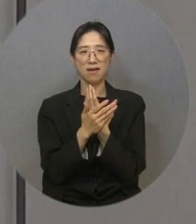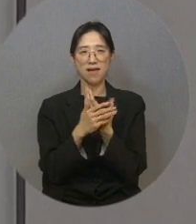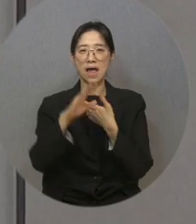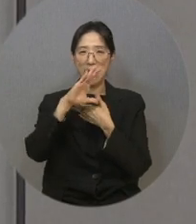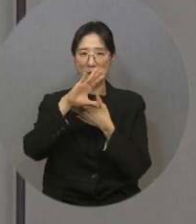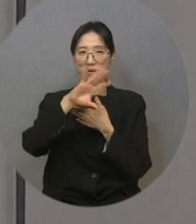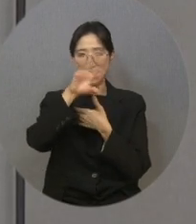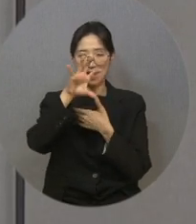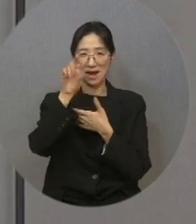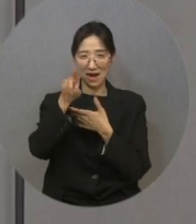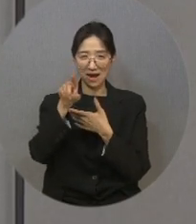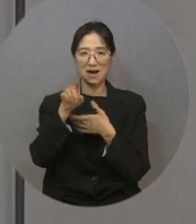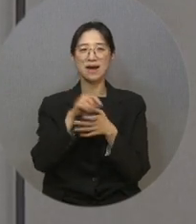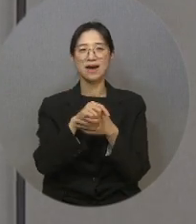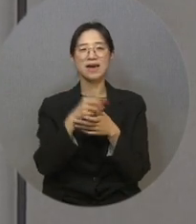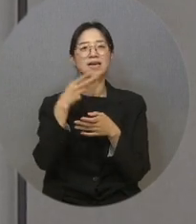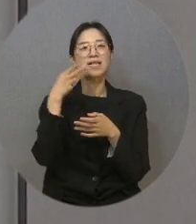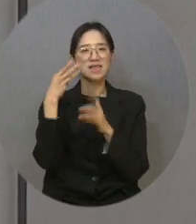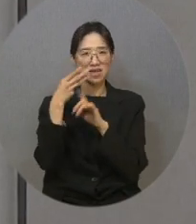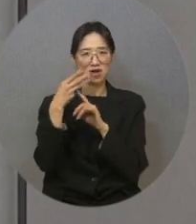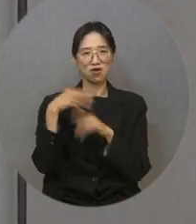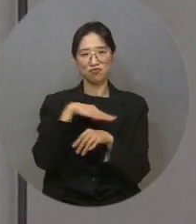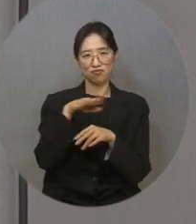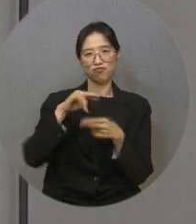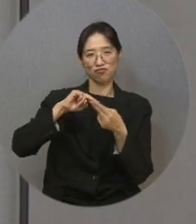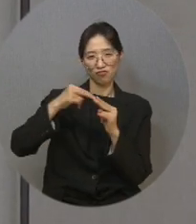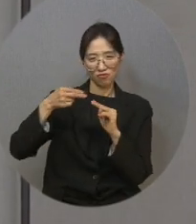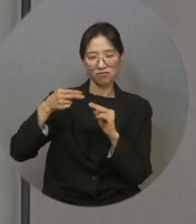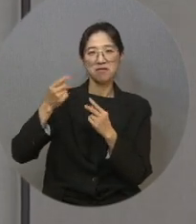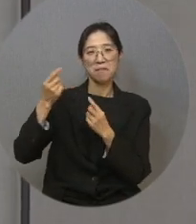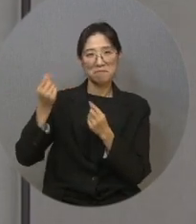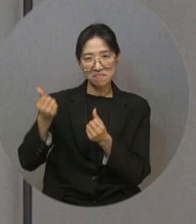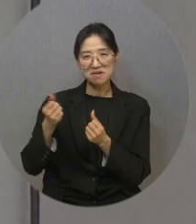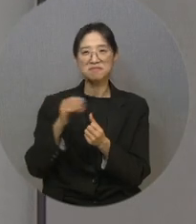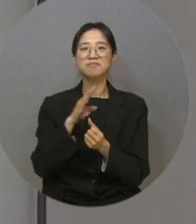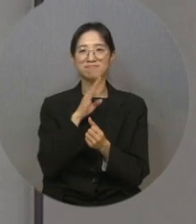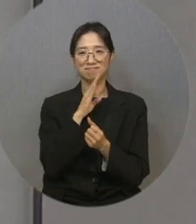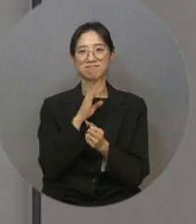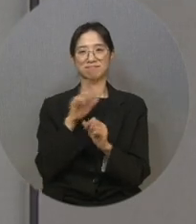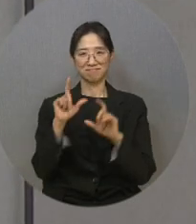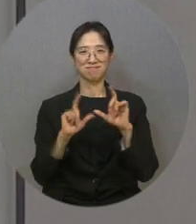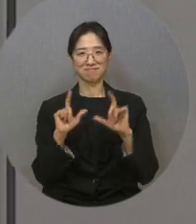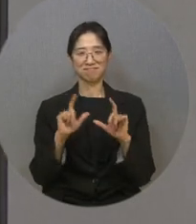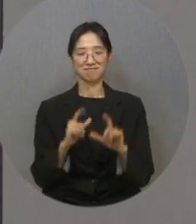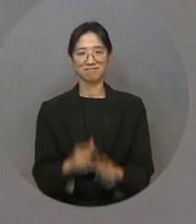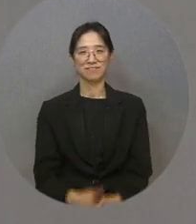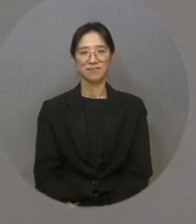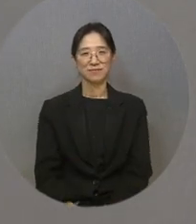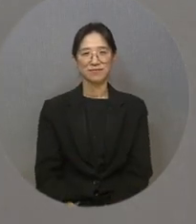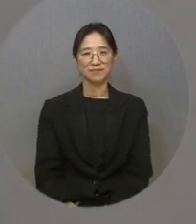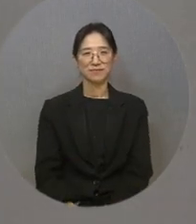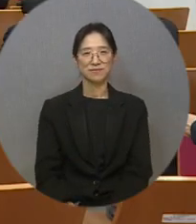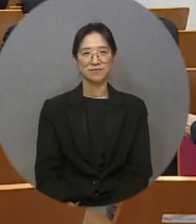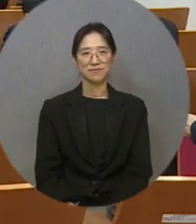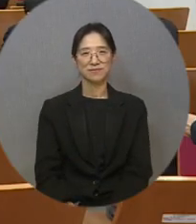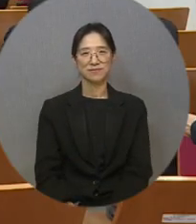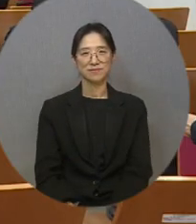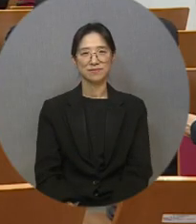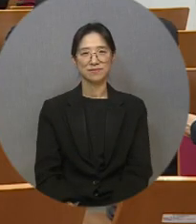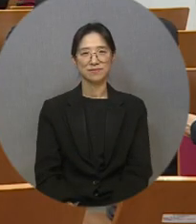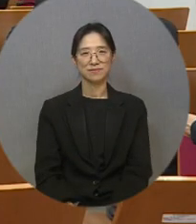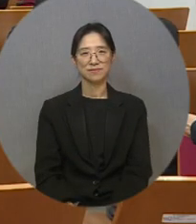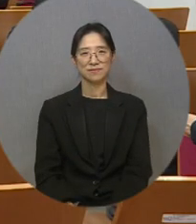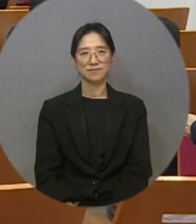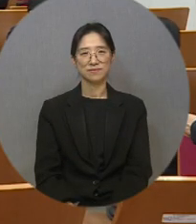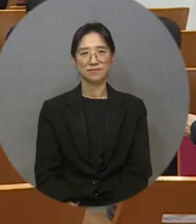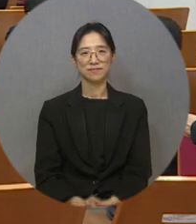아메리카의 그 인디언들이 다 우리의 유전자와 거의 비슷한 그런 유전자가 나오고 있습니다. 실제로.